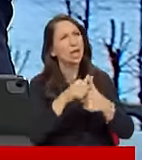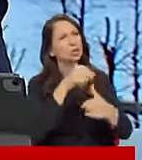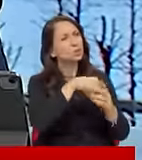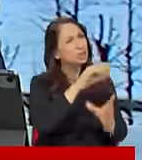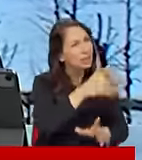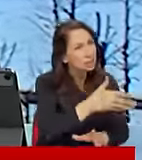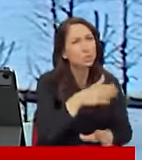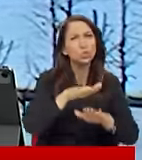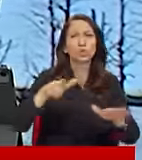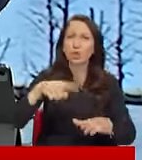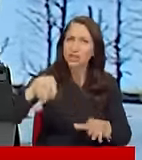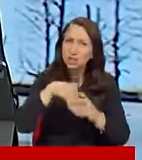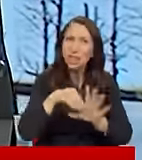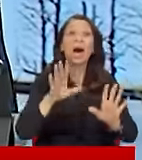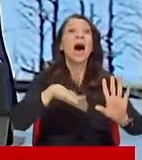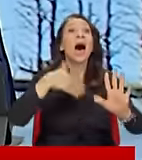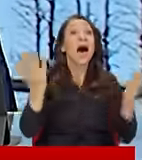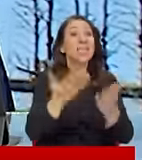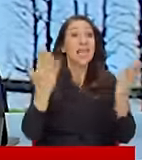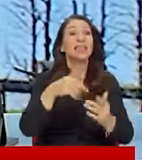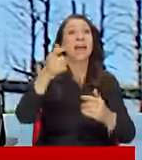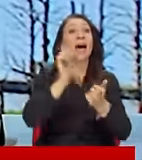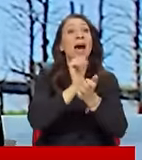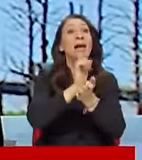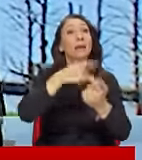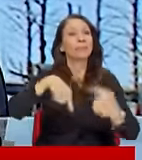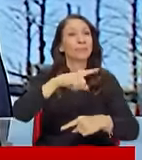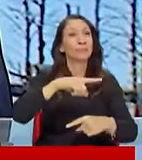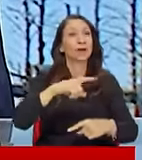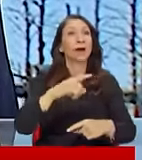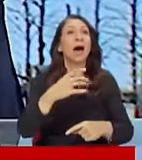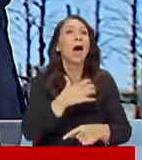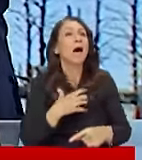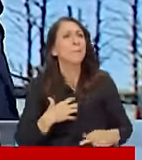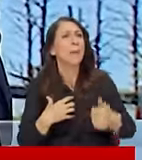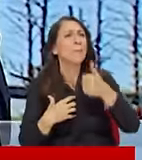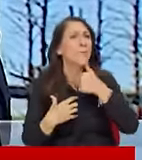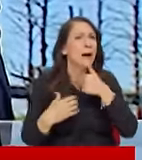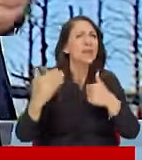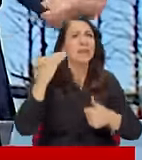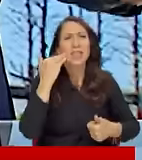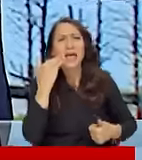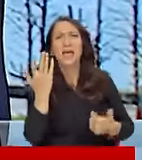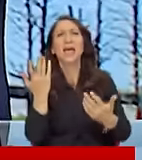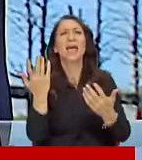de geçerli, çocuklar, hatta diğer aile fertlerim yani anne, babalar, işte